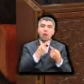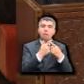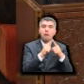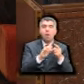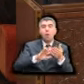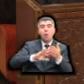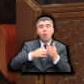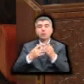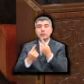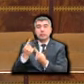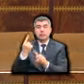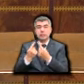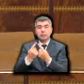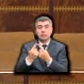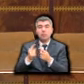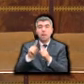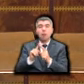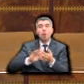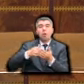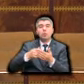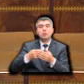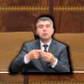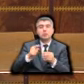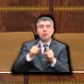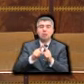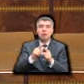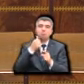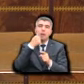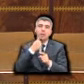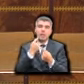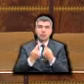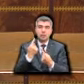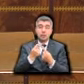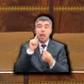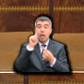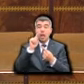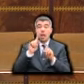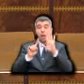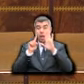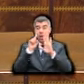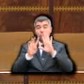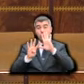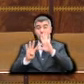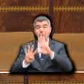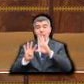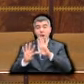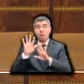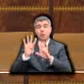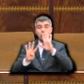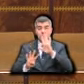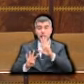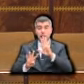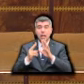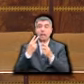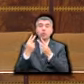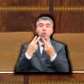كتعطي راسها على النقل، كتعطي راسها على التخزين. هذا منكر. 1995 اليوم 22 سنة، خص على